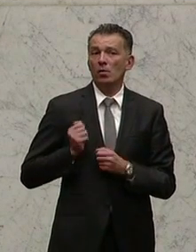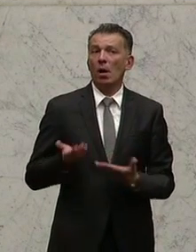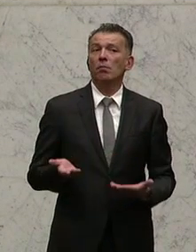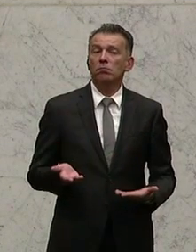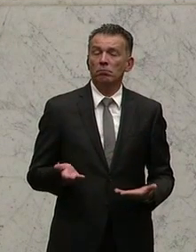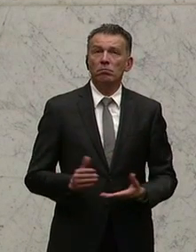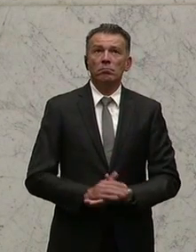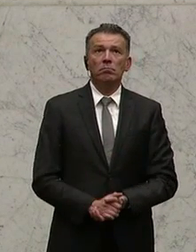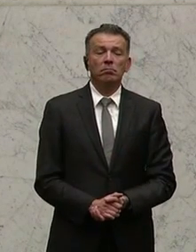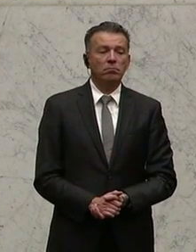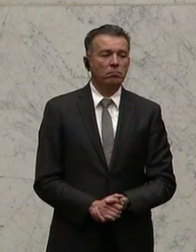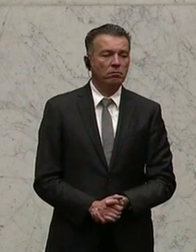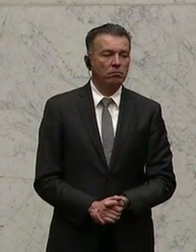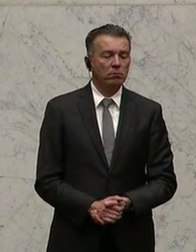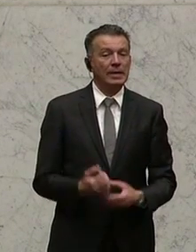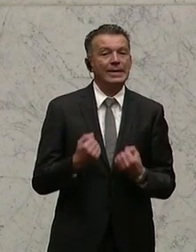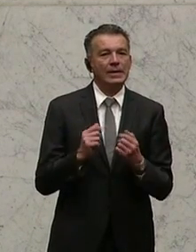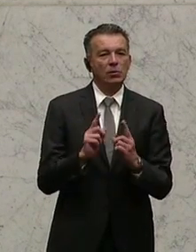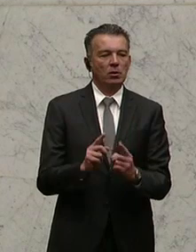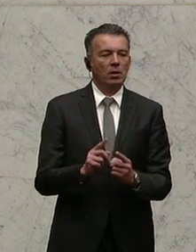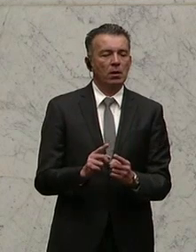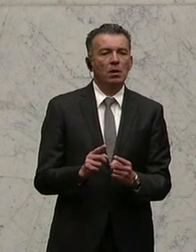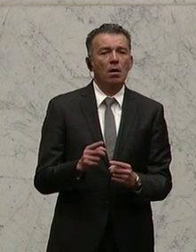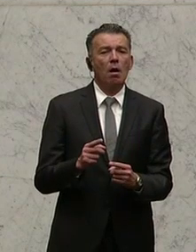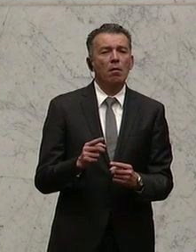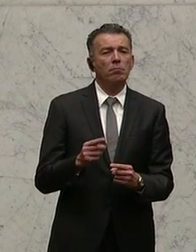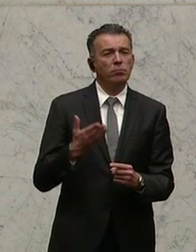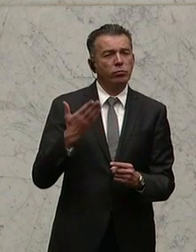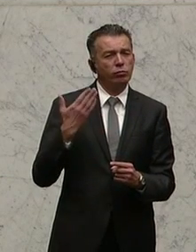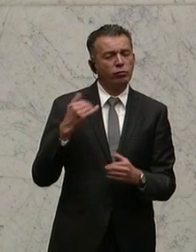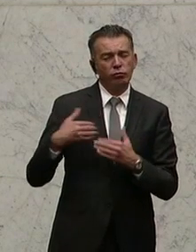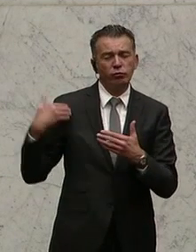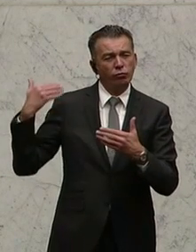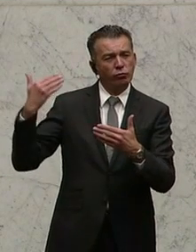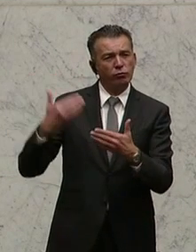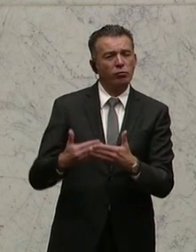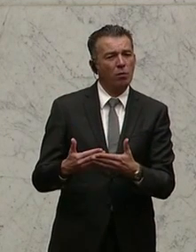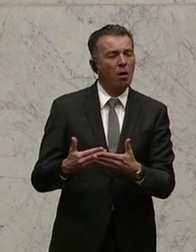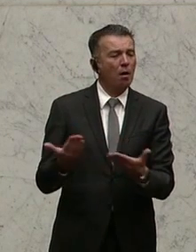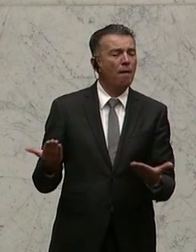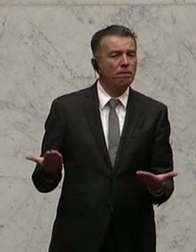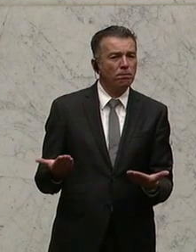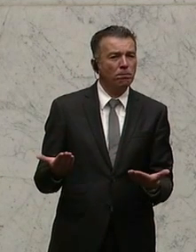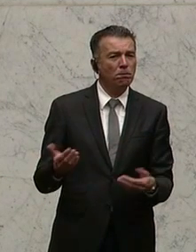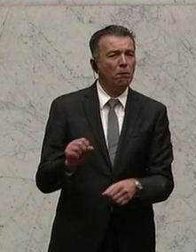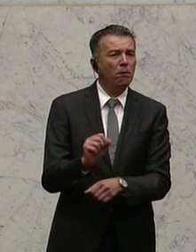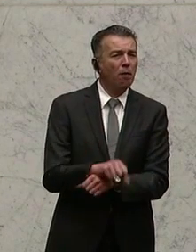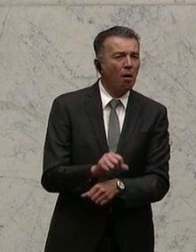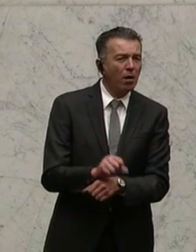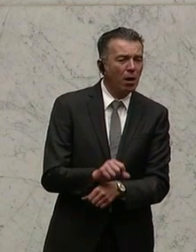herzustellen oder sicherzustellen. In den vergangenen Jahren kam es zu einem fahrlässigen oder